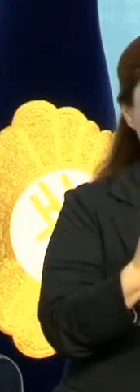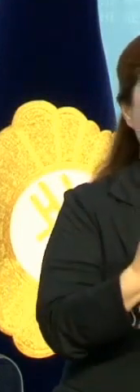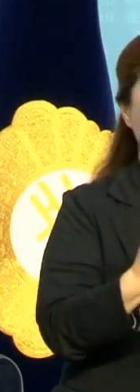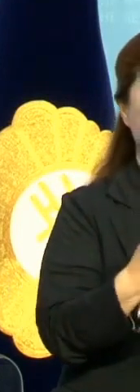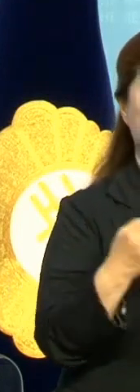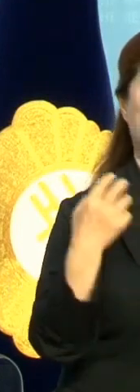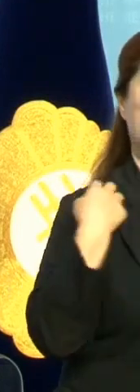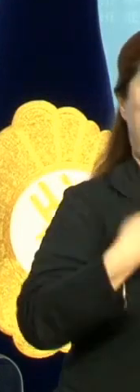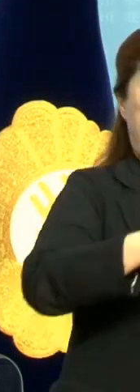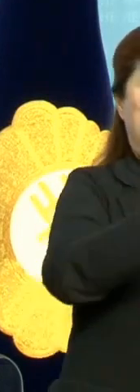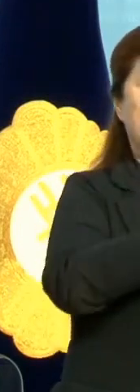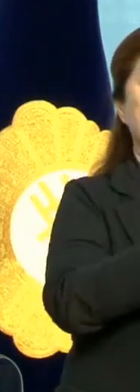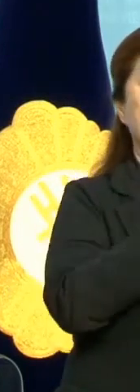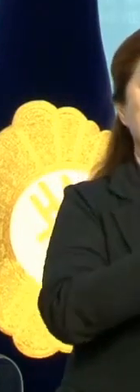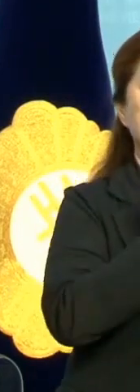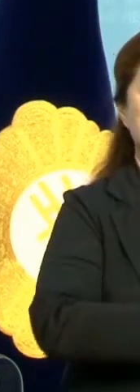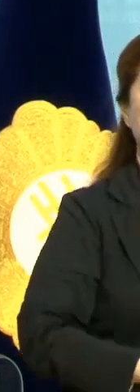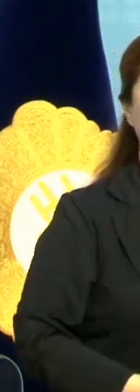책임을 회피하기도 했습니다.